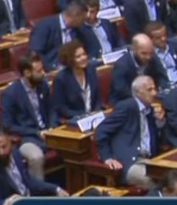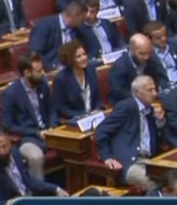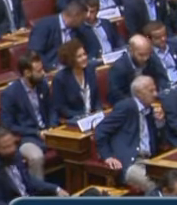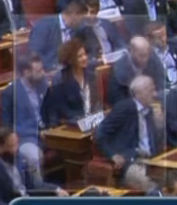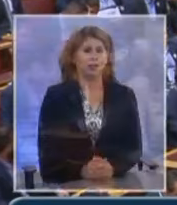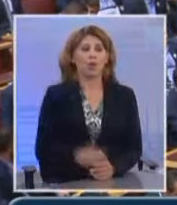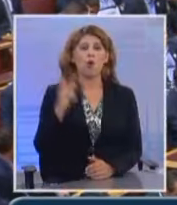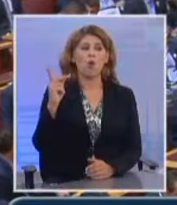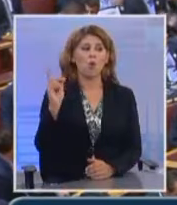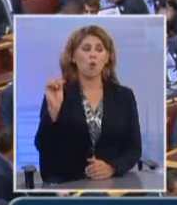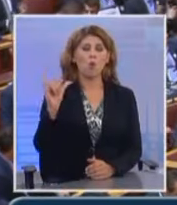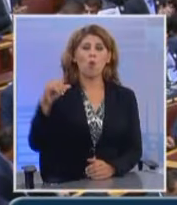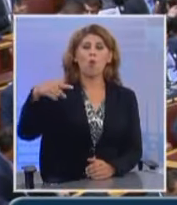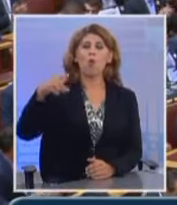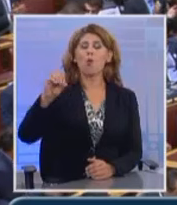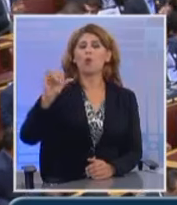Κουτούλιας Χρήστος.